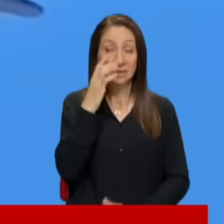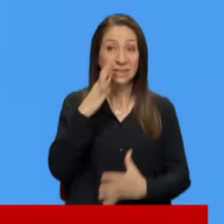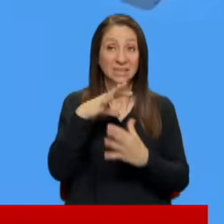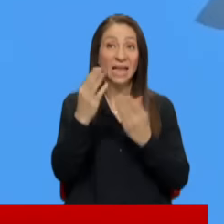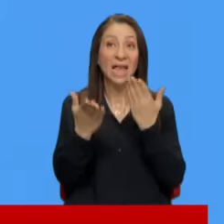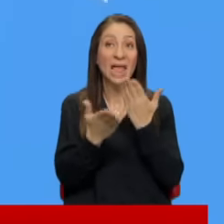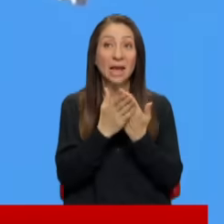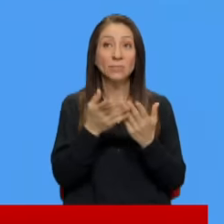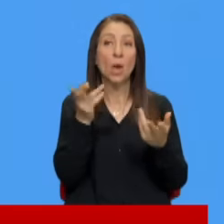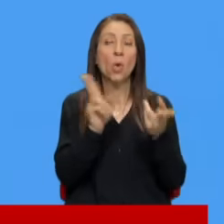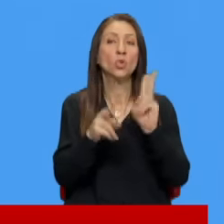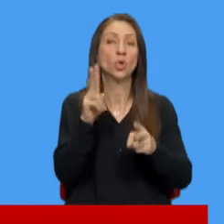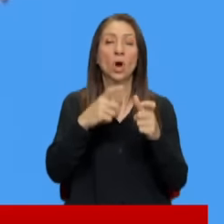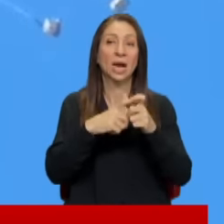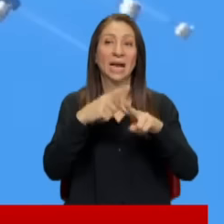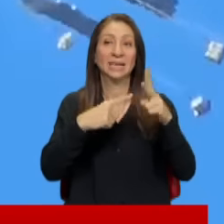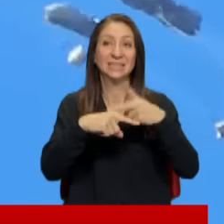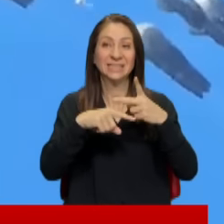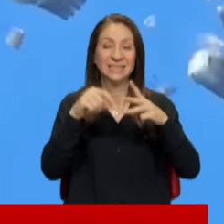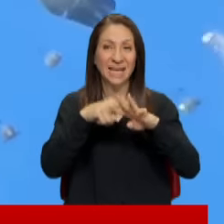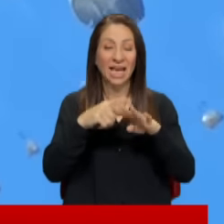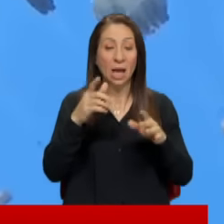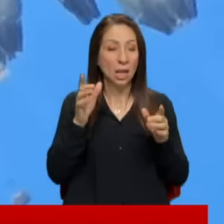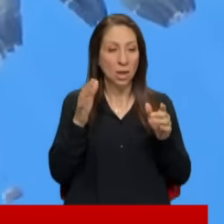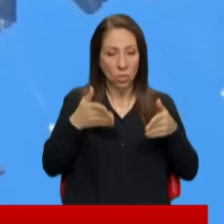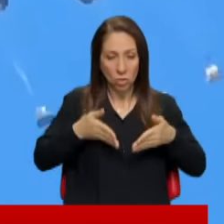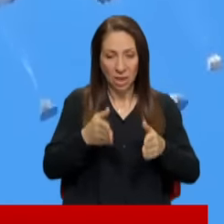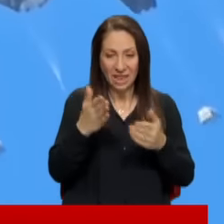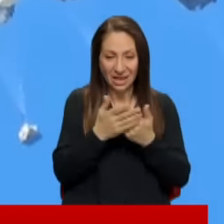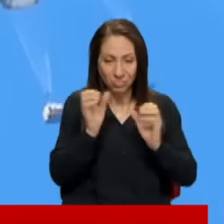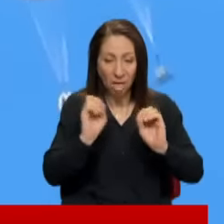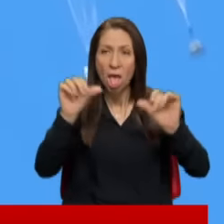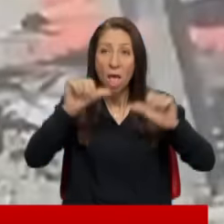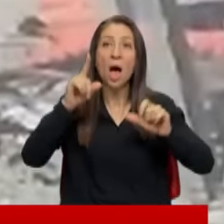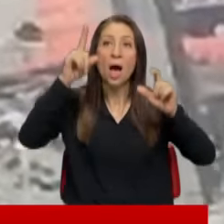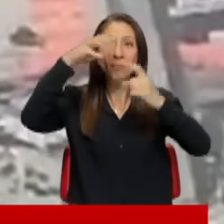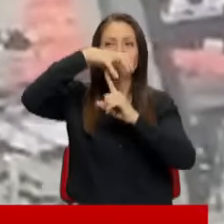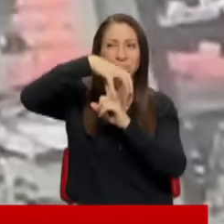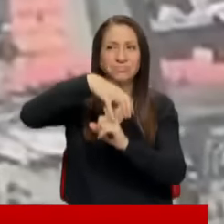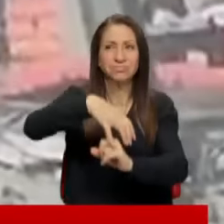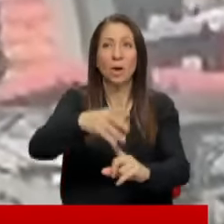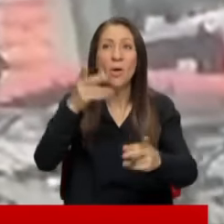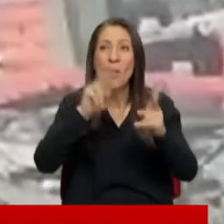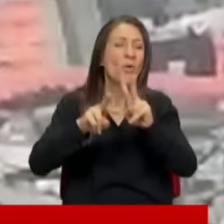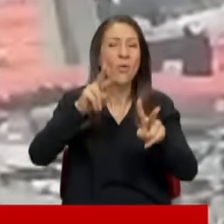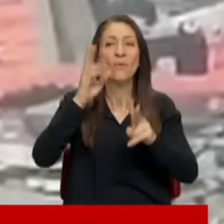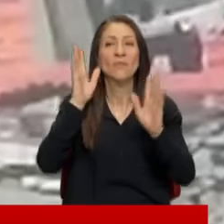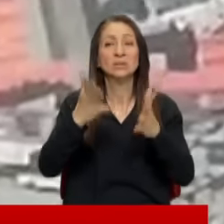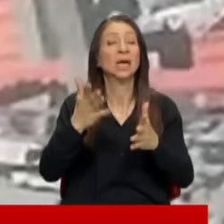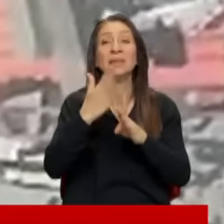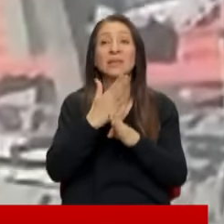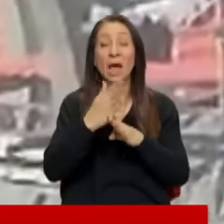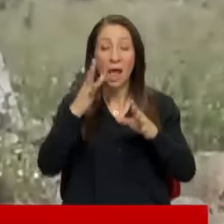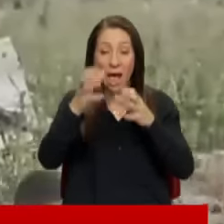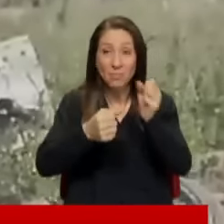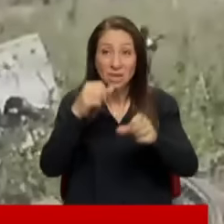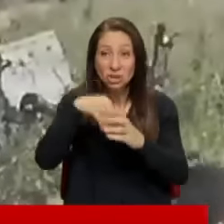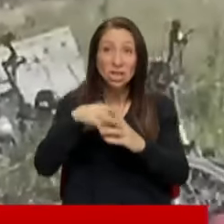İnsani yardımlar da öldürüyor Gazze'de. Karadan abluka sürdüğü için havadan yapılan yardımlar da can alıyor. Onlara ulaşmak için izdihamlar